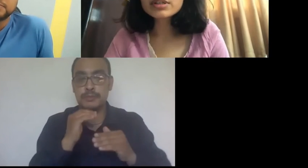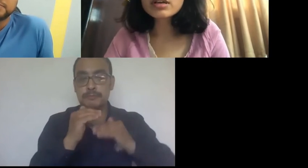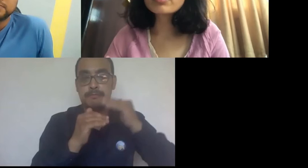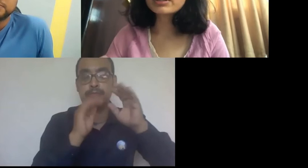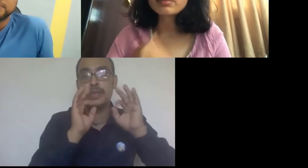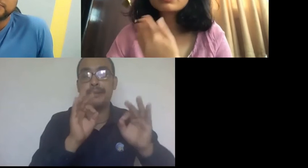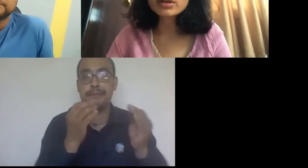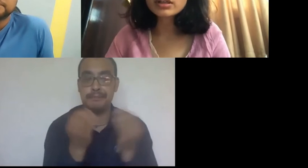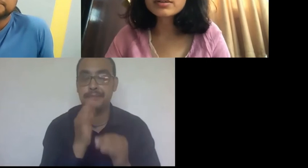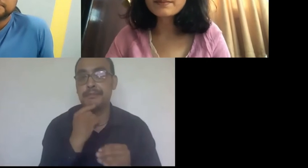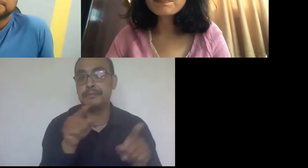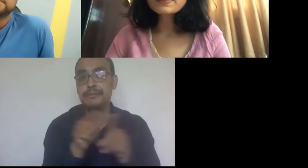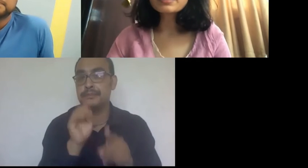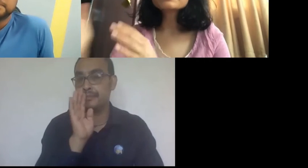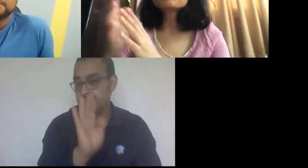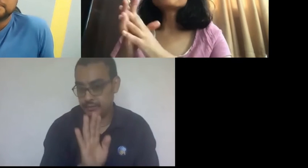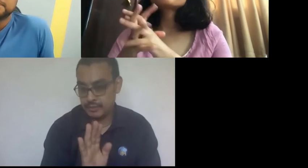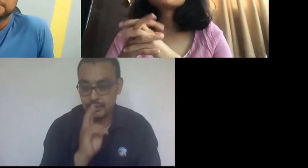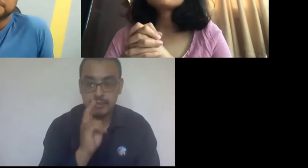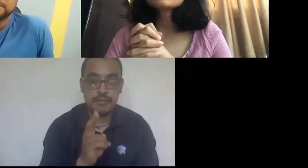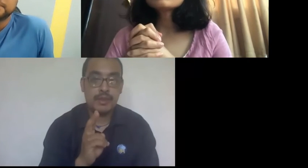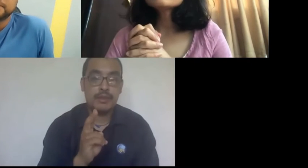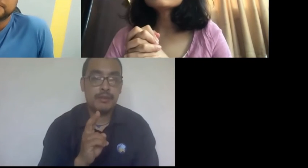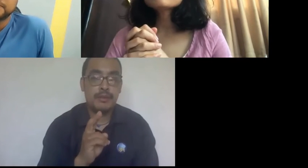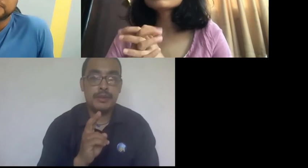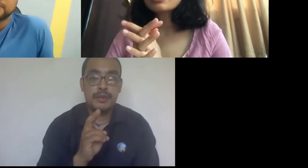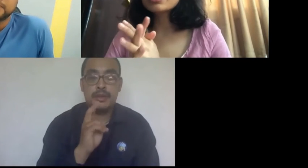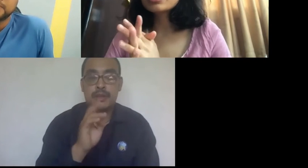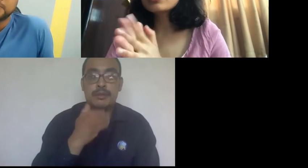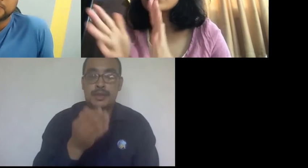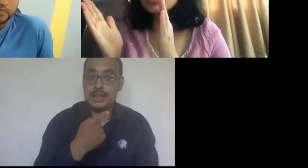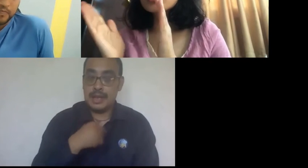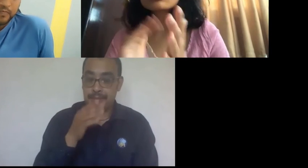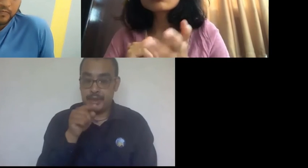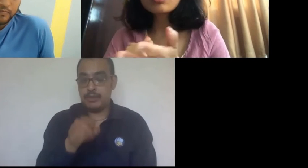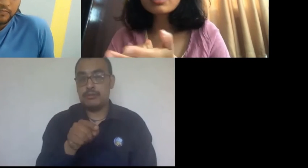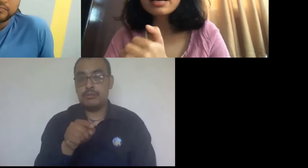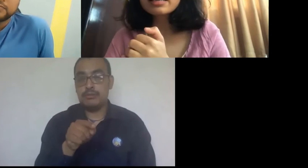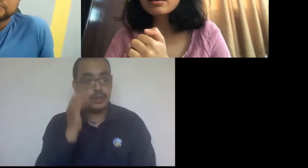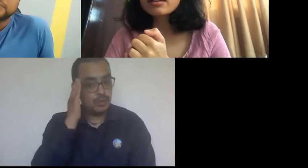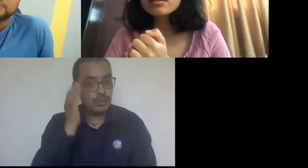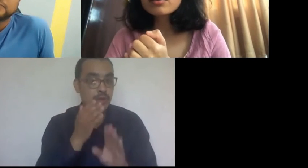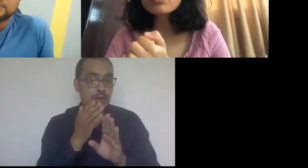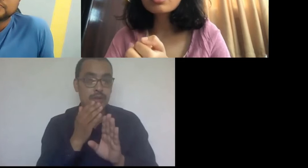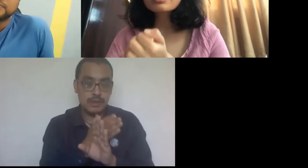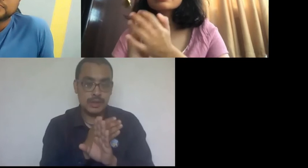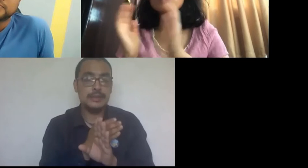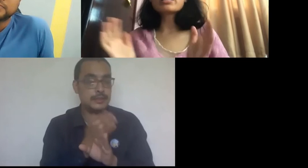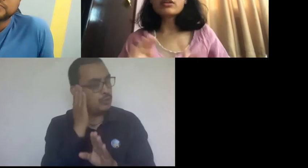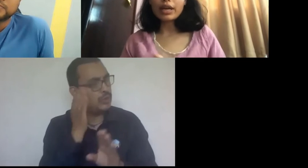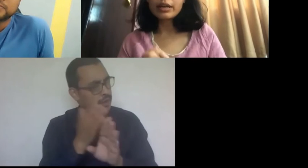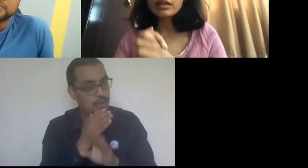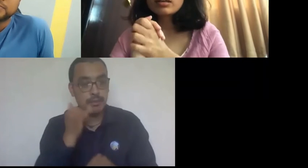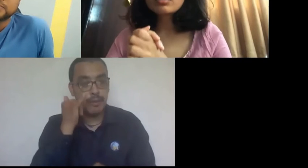राम्रो गर्छ भनेर पनि भनेको छ होइन। अनि त्यसपछि हामीले यो सुत्नु अगाडि होइन, सुत्नु अगाडि चाहिँ